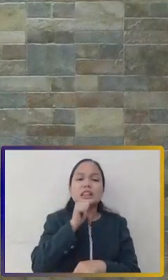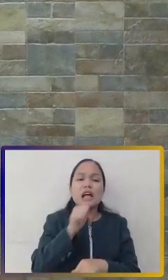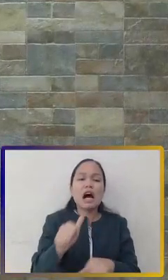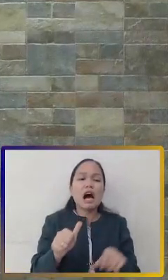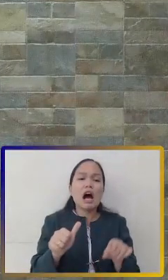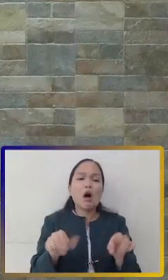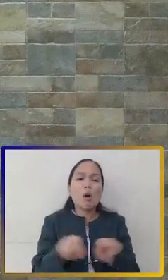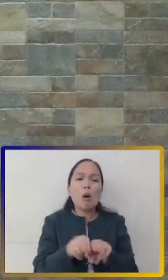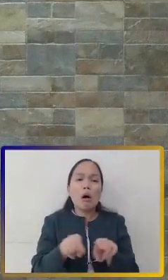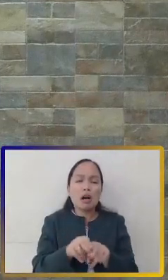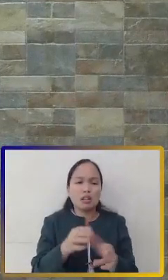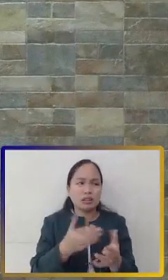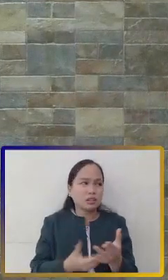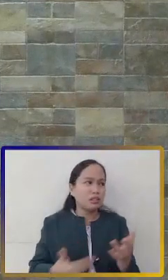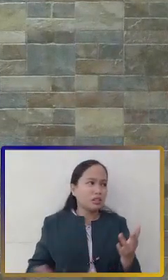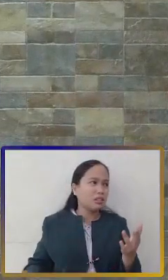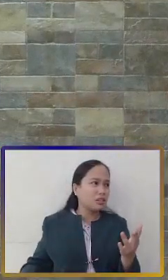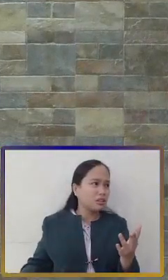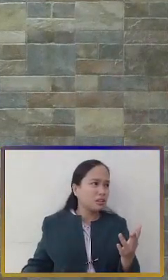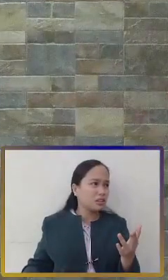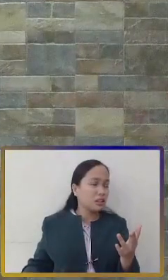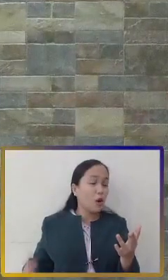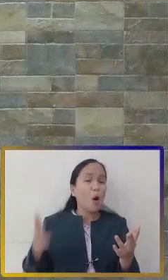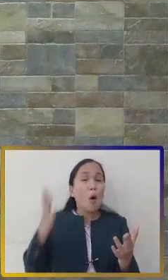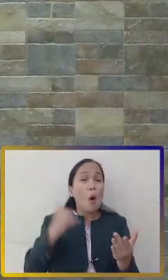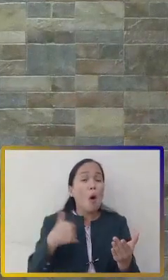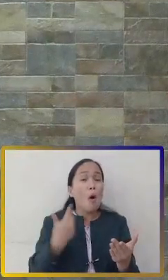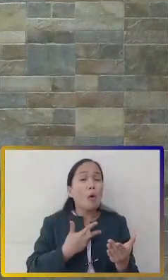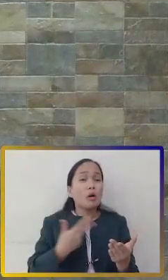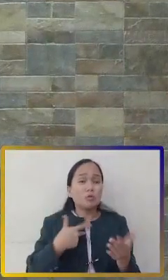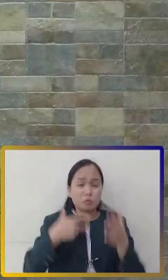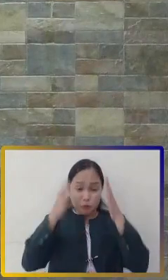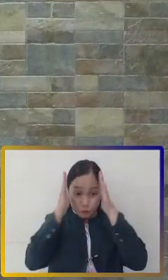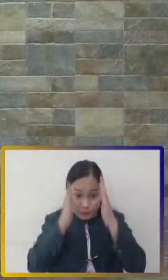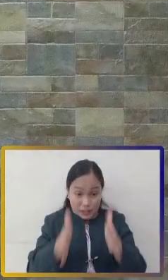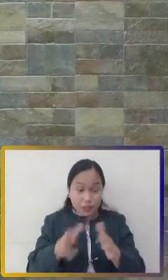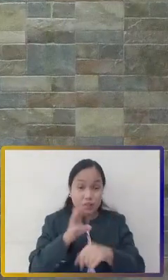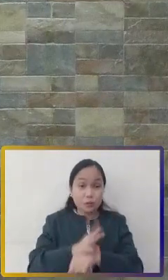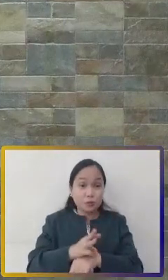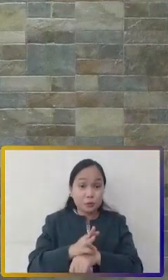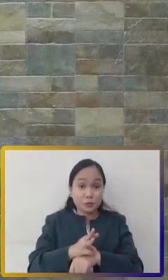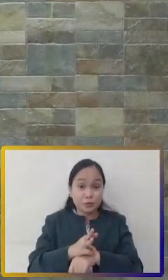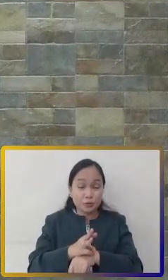thing. You see, if we're going to pay attention on this, brethren,